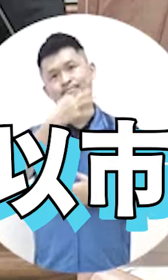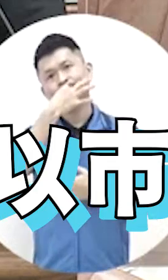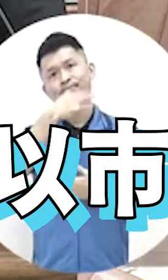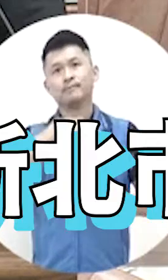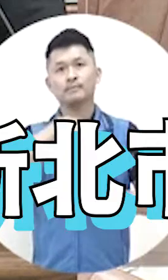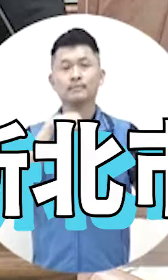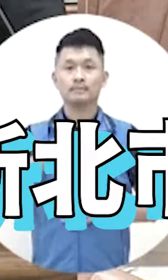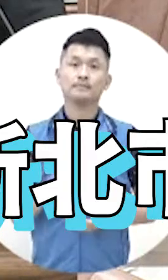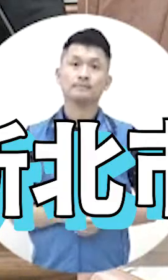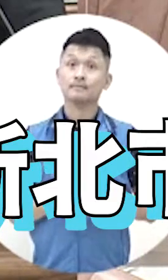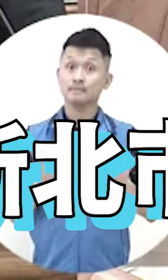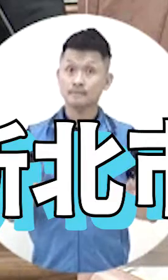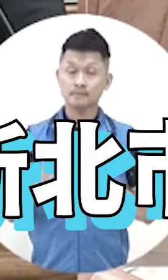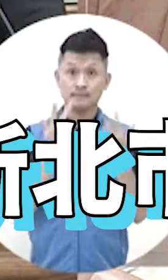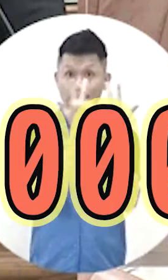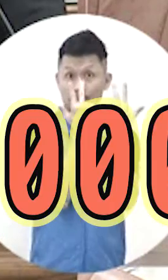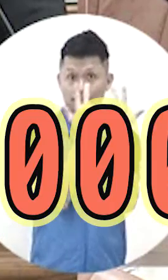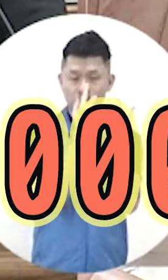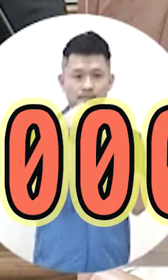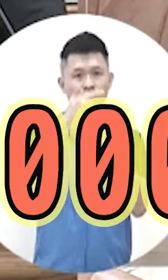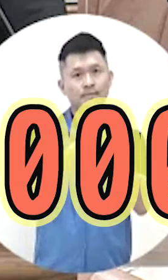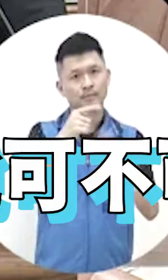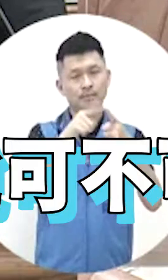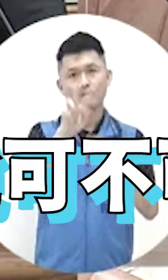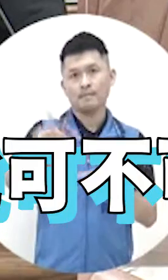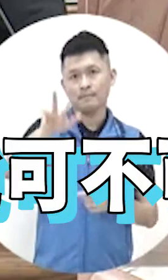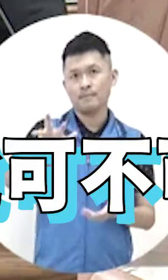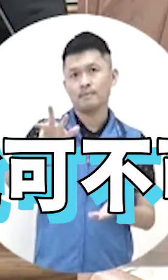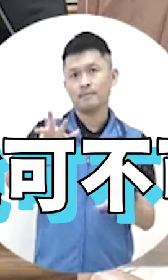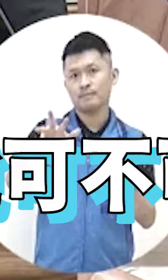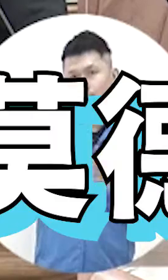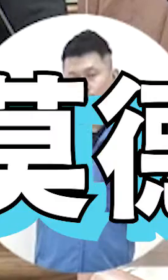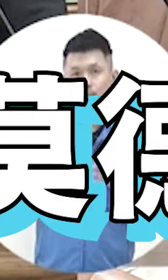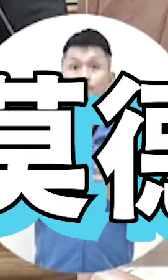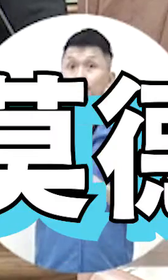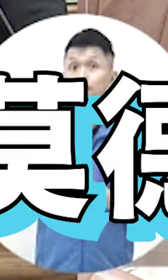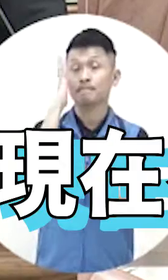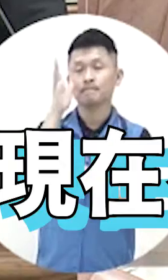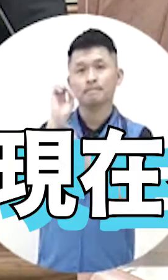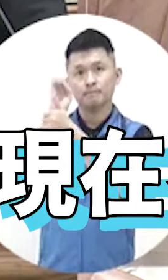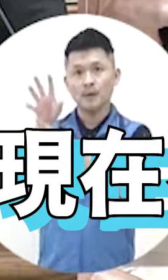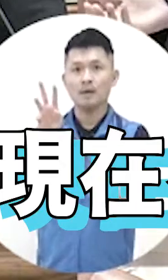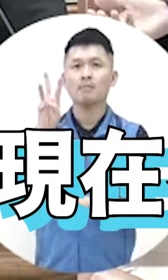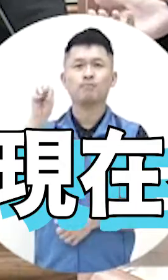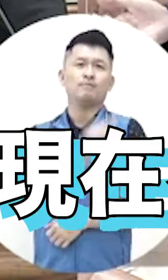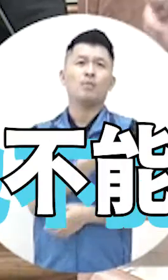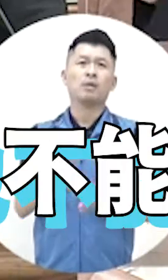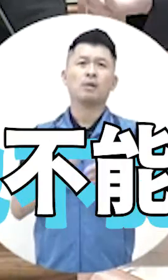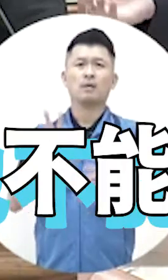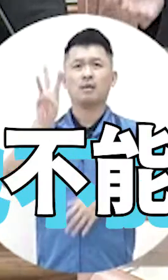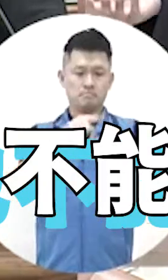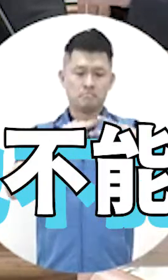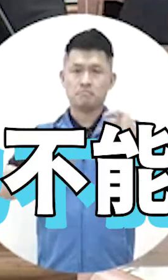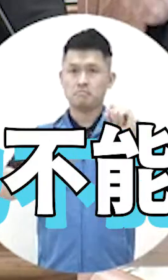忧的。所以市长，现在所有新北市的教保员总共8000多位，我不知道说可不可以跟中央争取莫德纳，因为莫德纳现在不能混打嘛，不